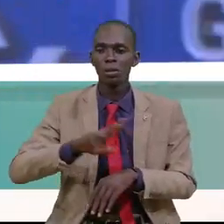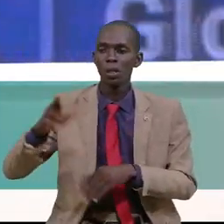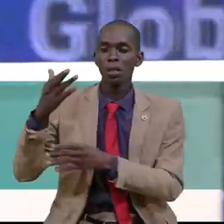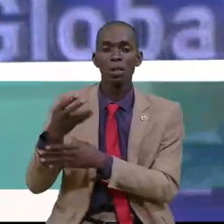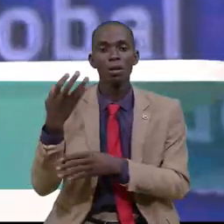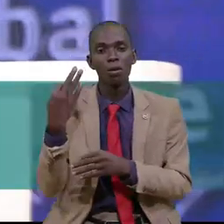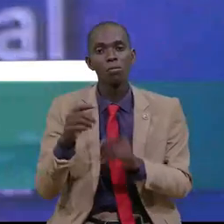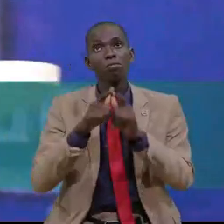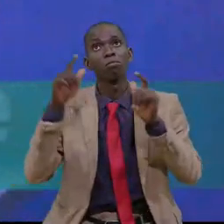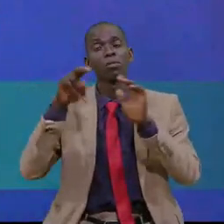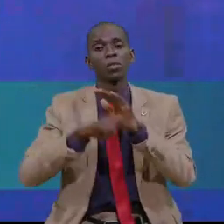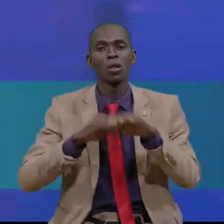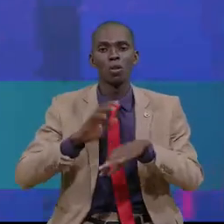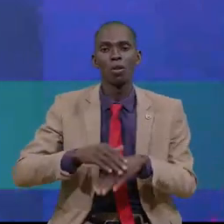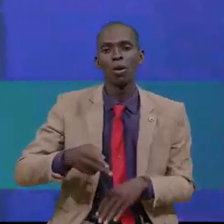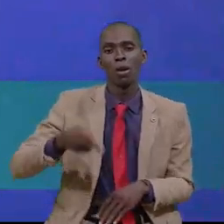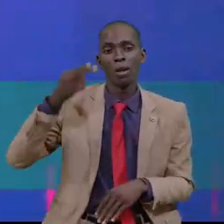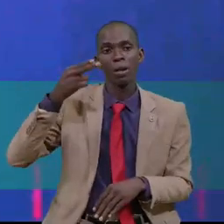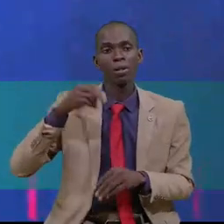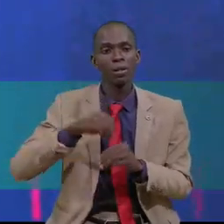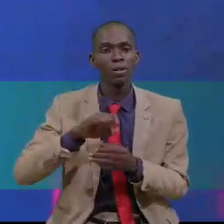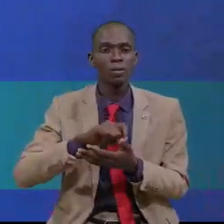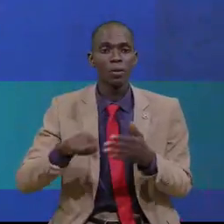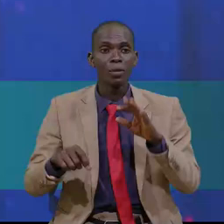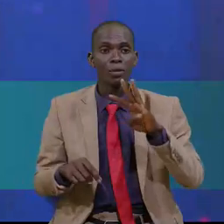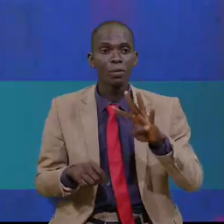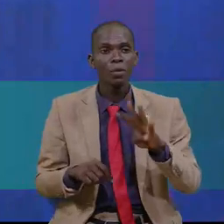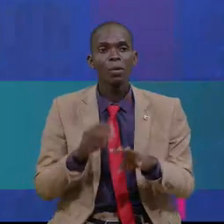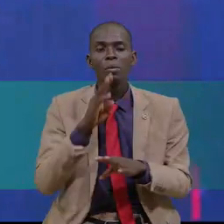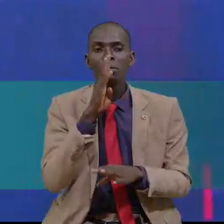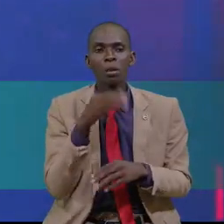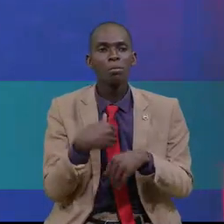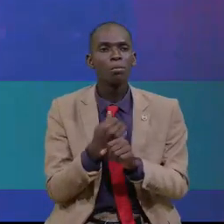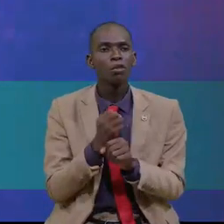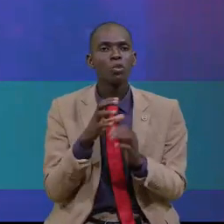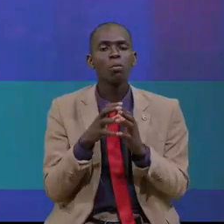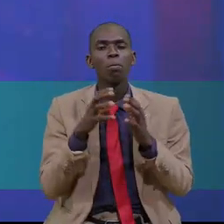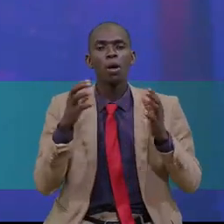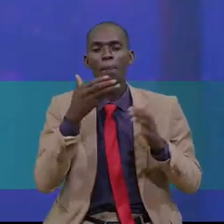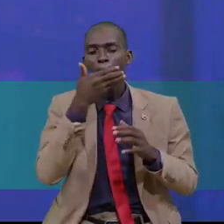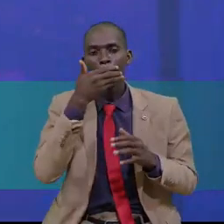divine dans les lieux très hauts. Verset 4, devenu